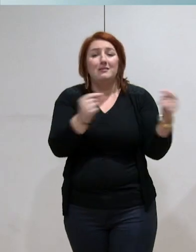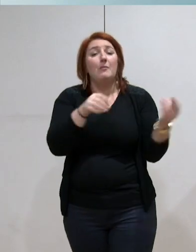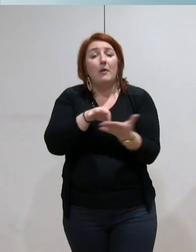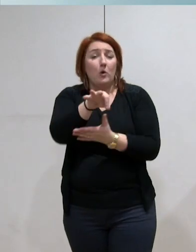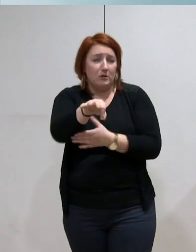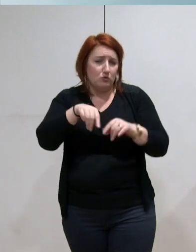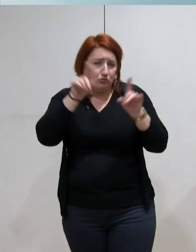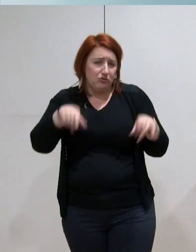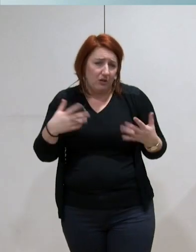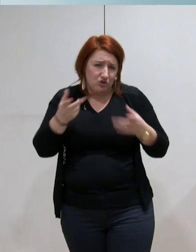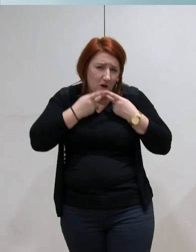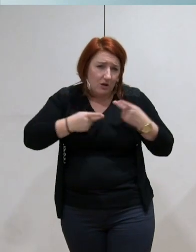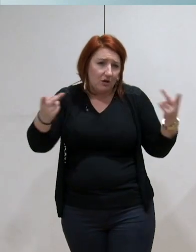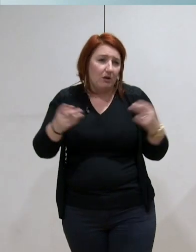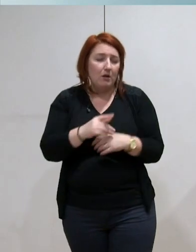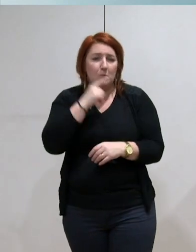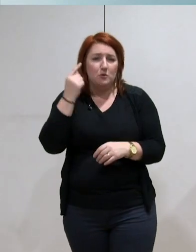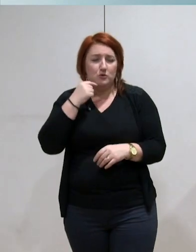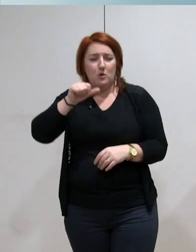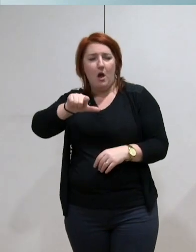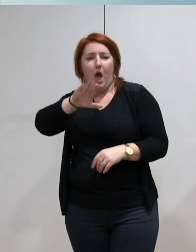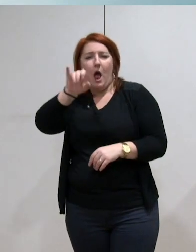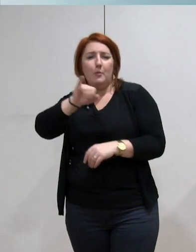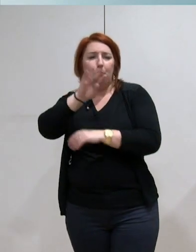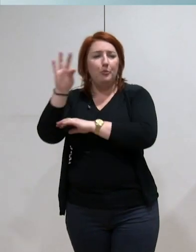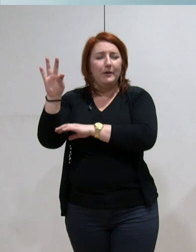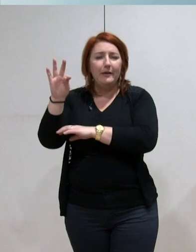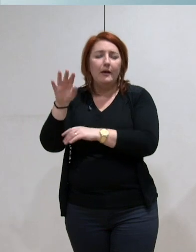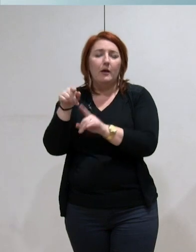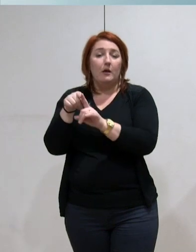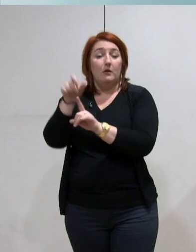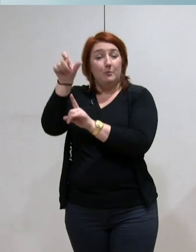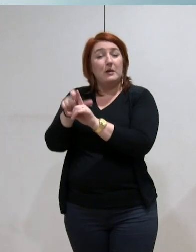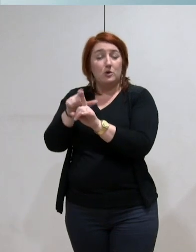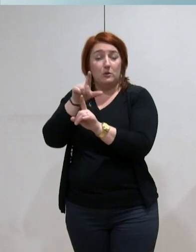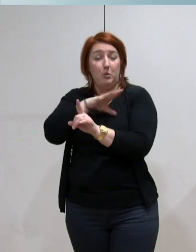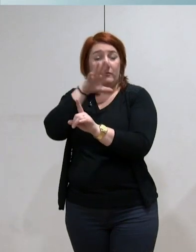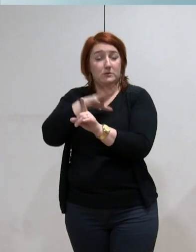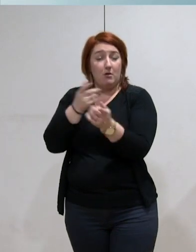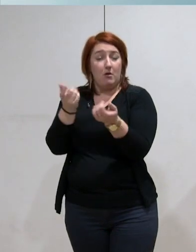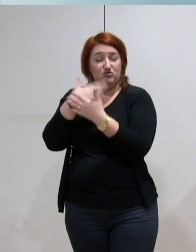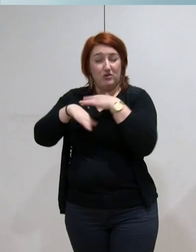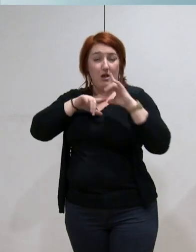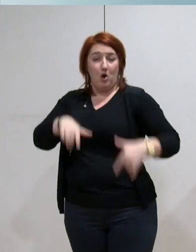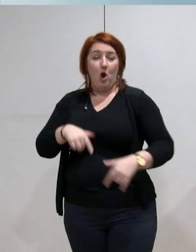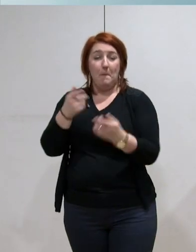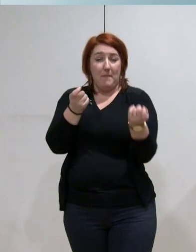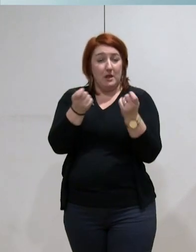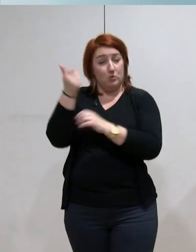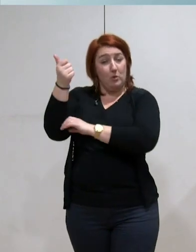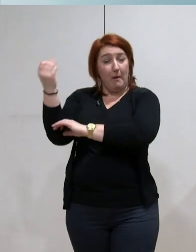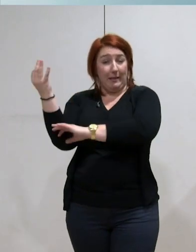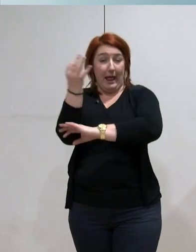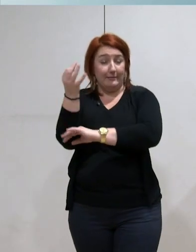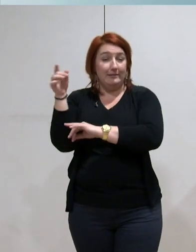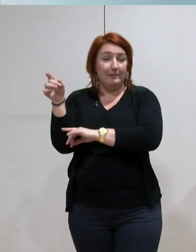budgétaire c'est le monsieur Michel alboui professeur à l'École de Management de Grenoble qui nous le disait c'est certainement le seul moyen